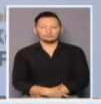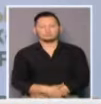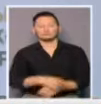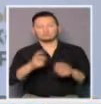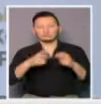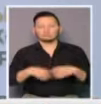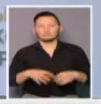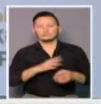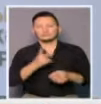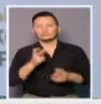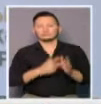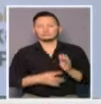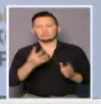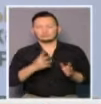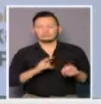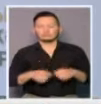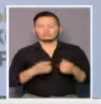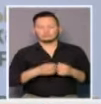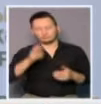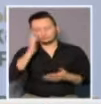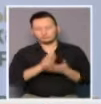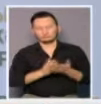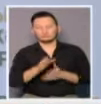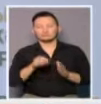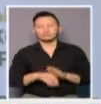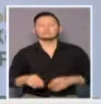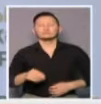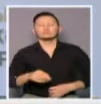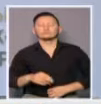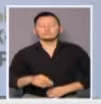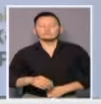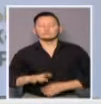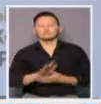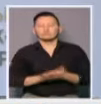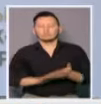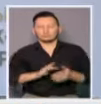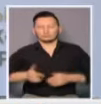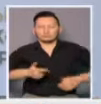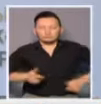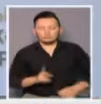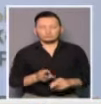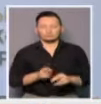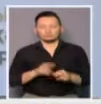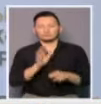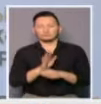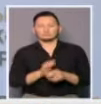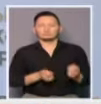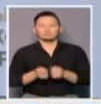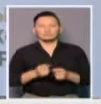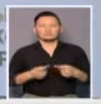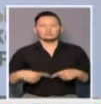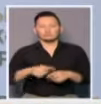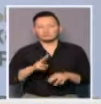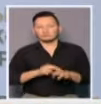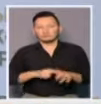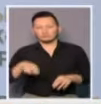Выявлено 284 нарушения в сфере государственной службы. Поступило заявление от жителей города Атырау о том, что по указанию Управления административной